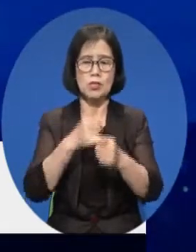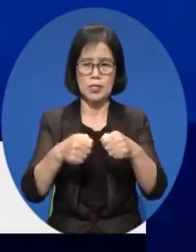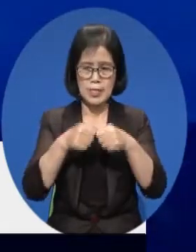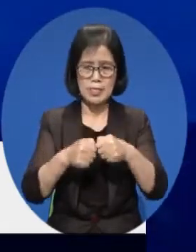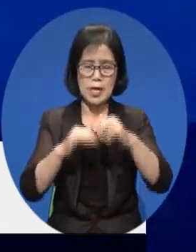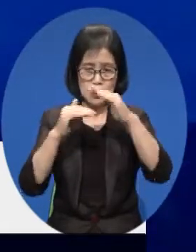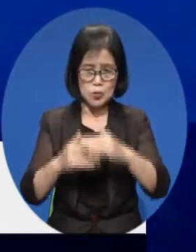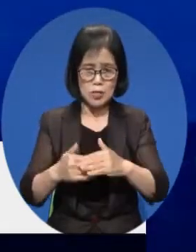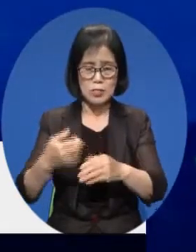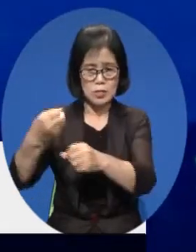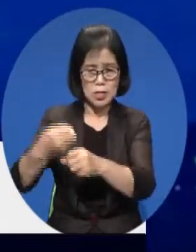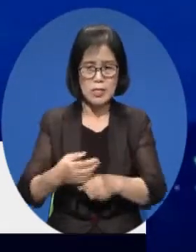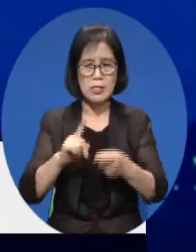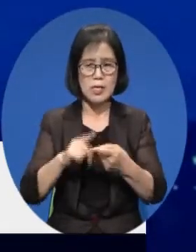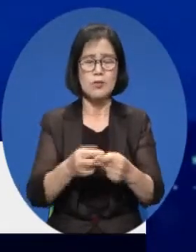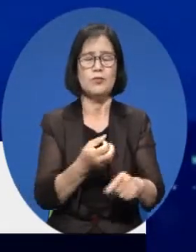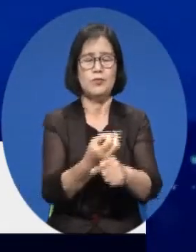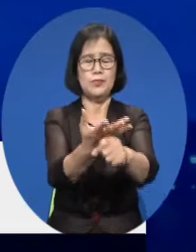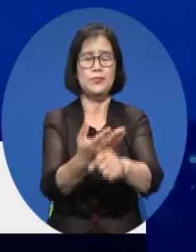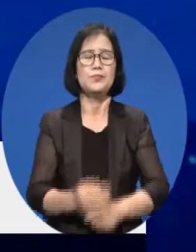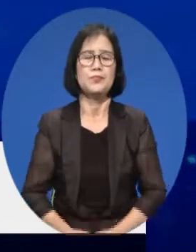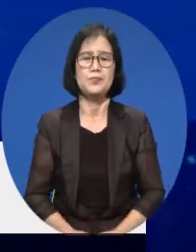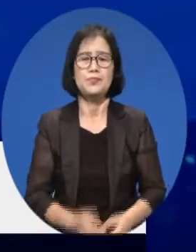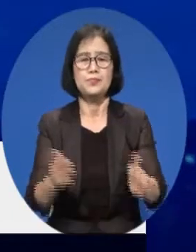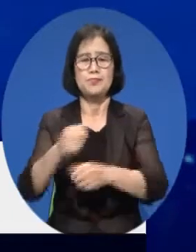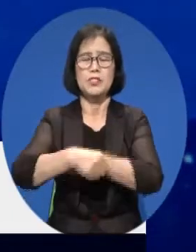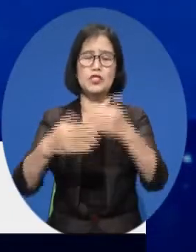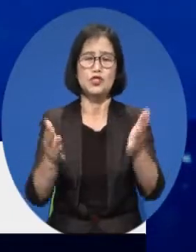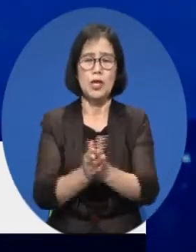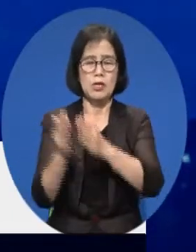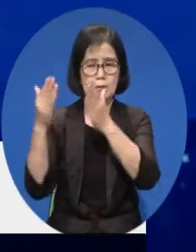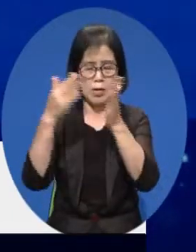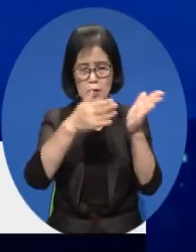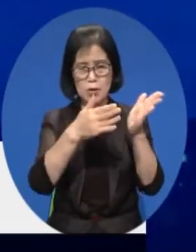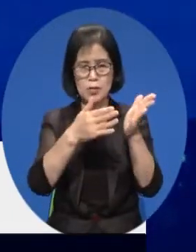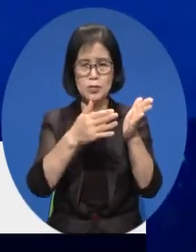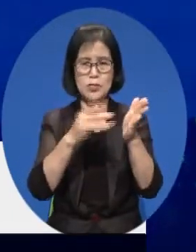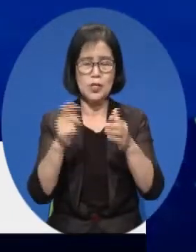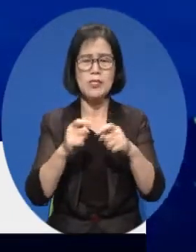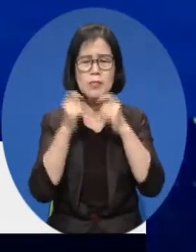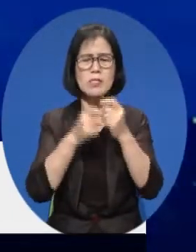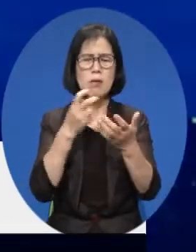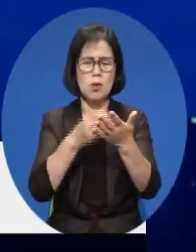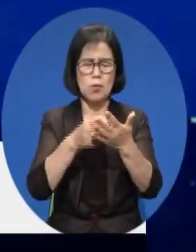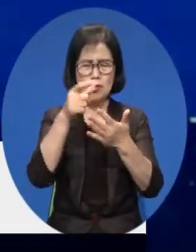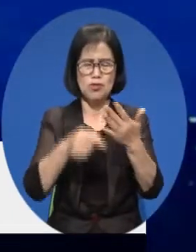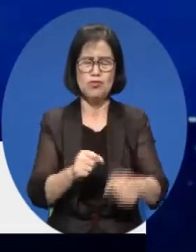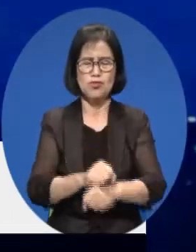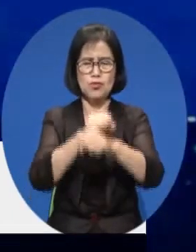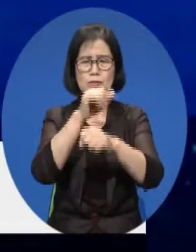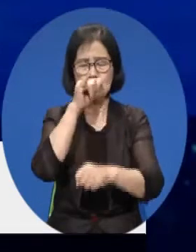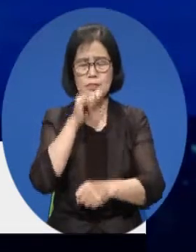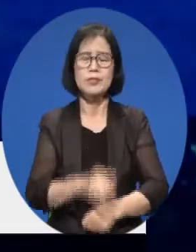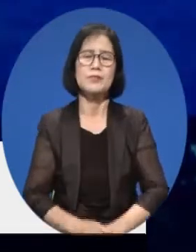대로 또 정규 뉴스 시간에 전해드리도록 하겠습니다. 민주당이 방향을 바꾼 이후 여러 가지 또 민생법안이 산적해 있기 때문이기도 하다라고